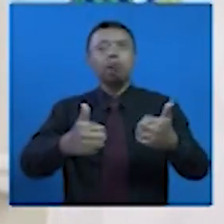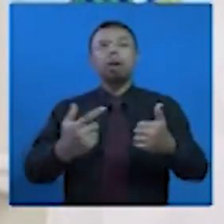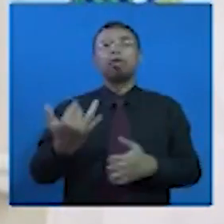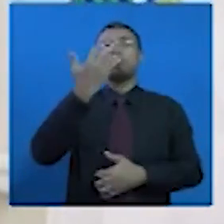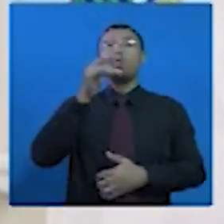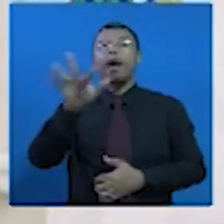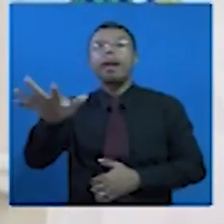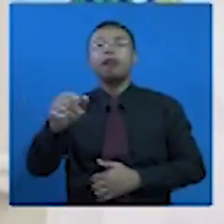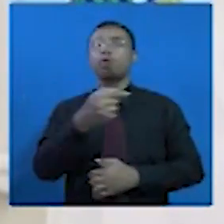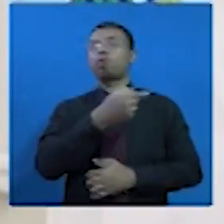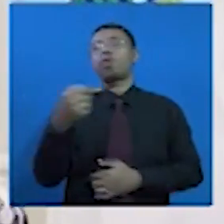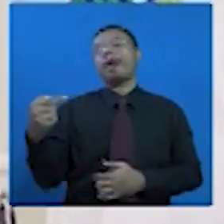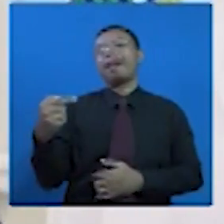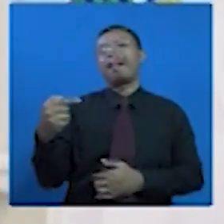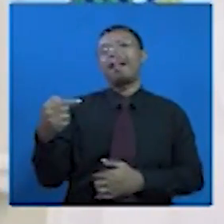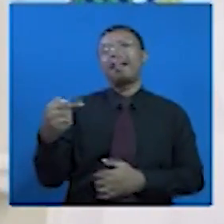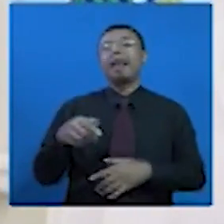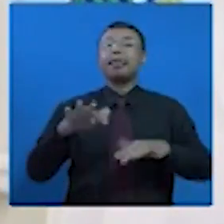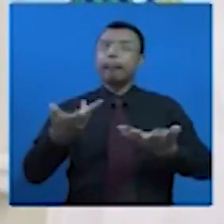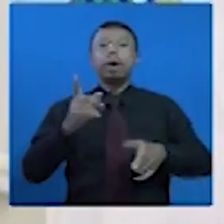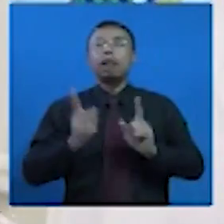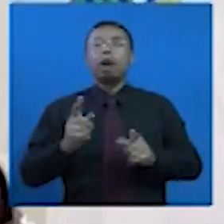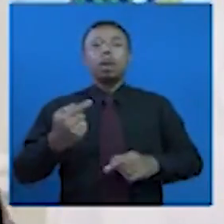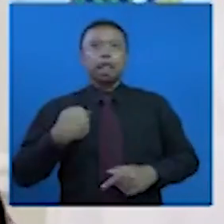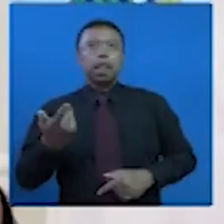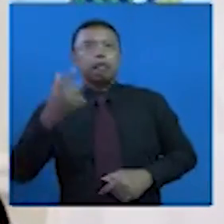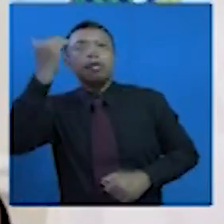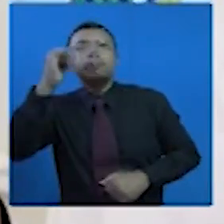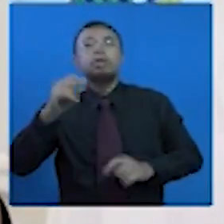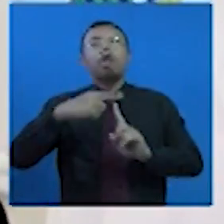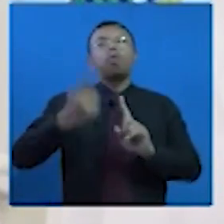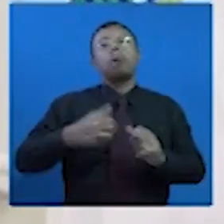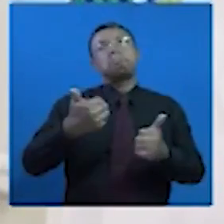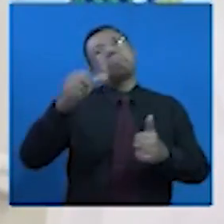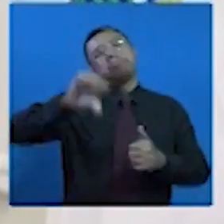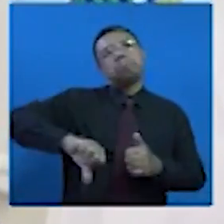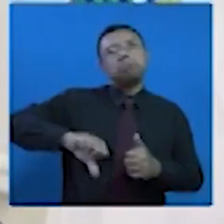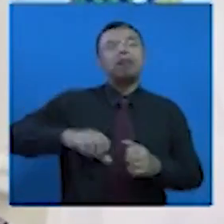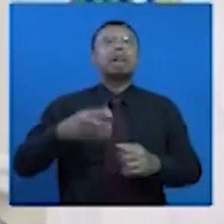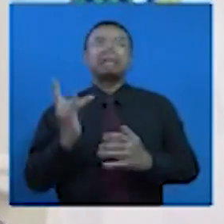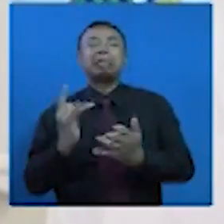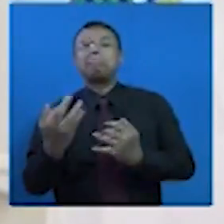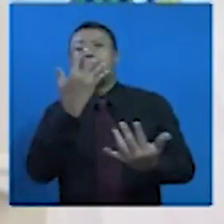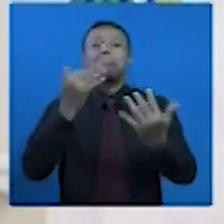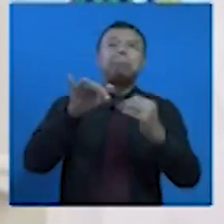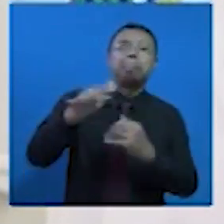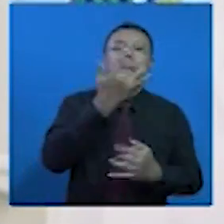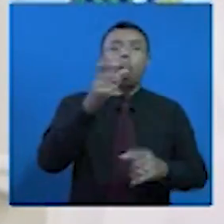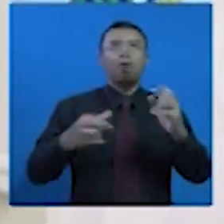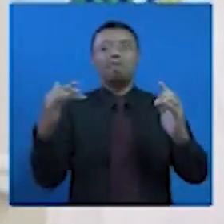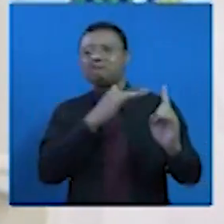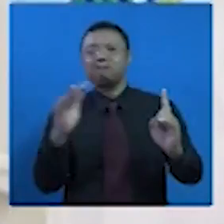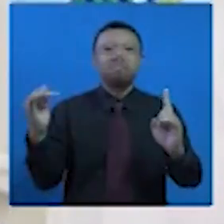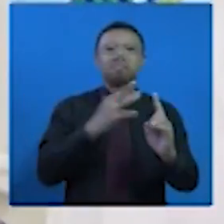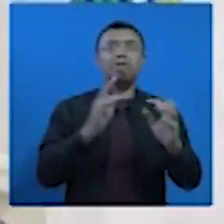penularan berkurang tapi bila Garda terdepan tidak menjalankan tugas dengan baik penularan terjadi terus dan kalau